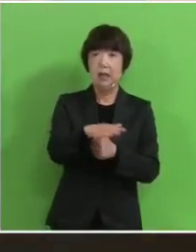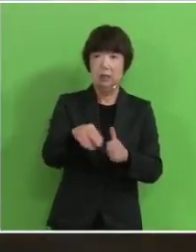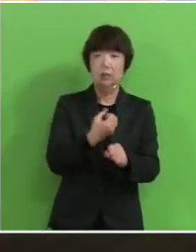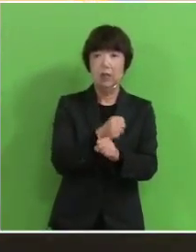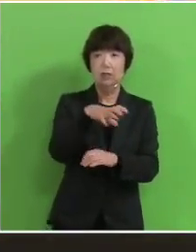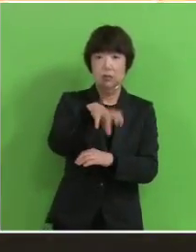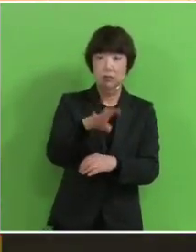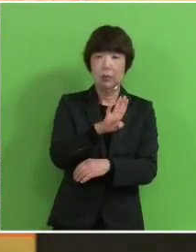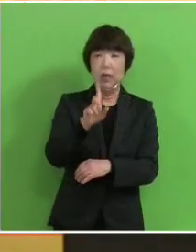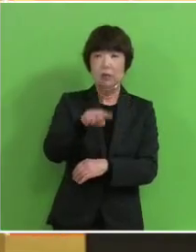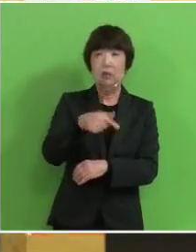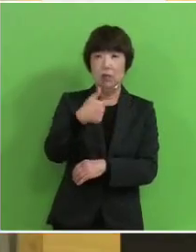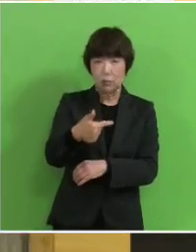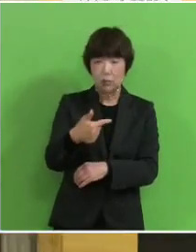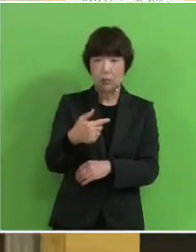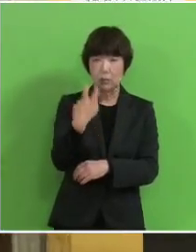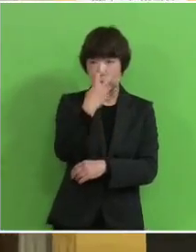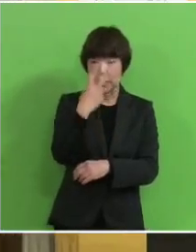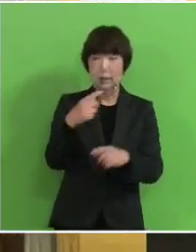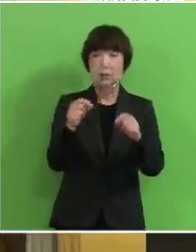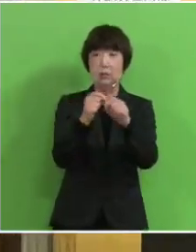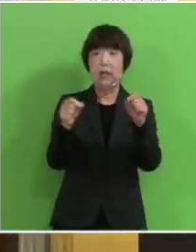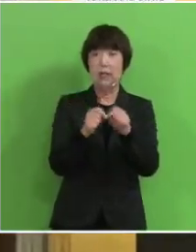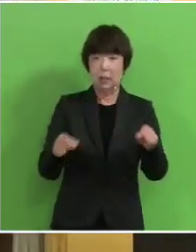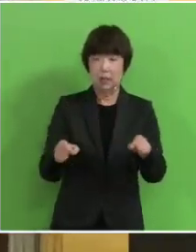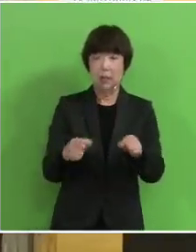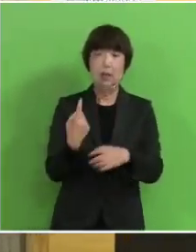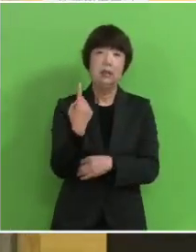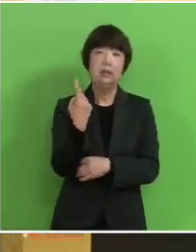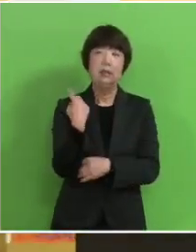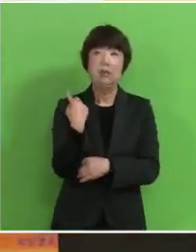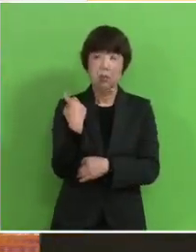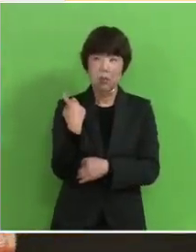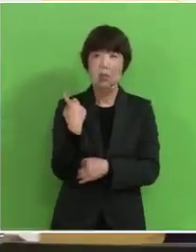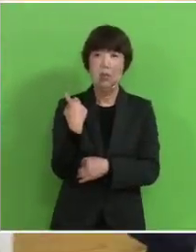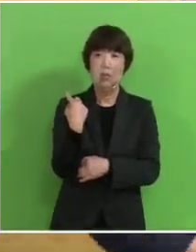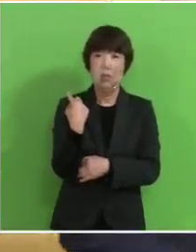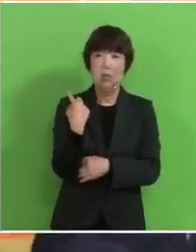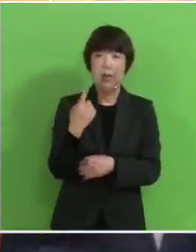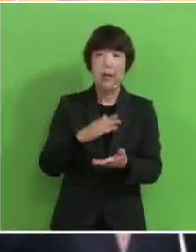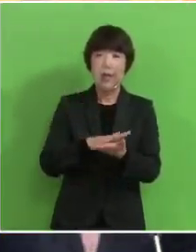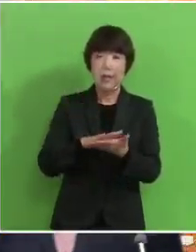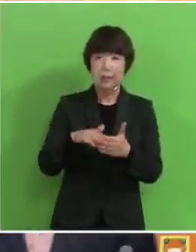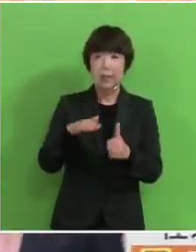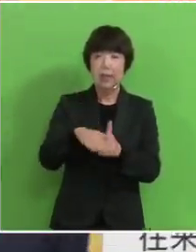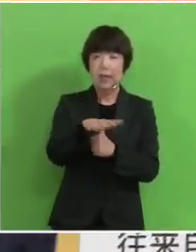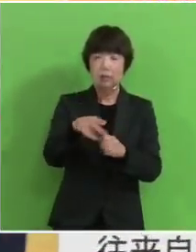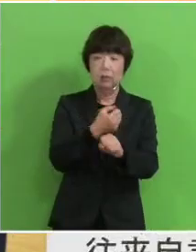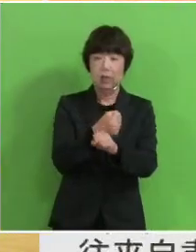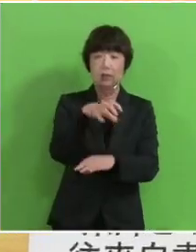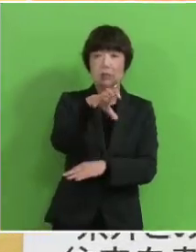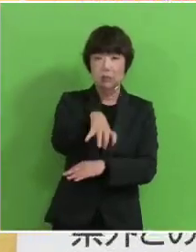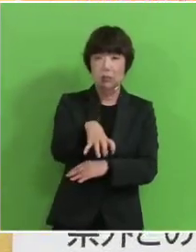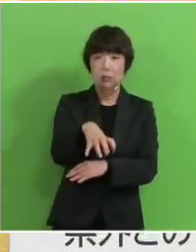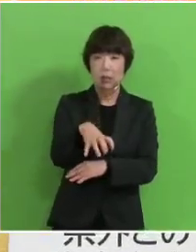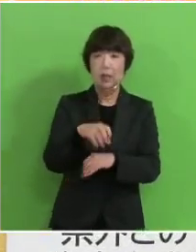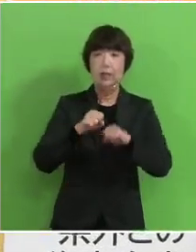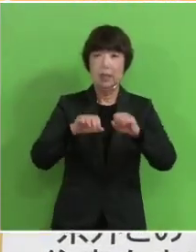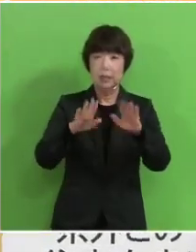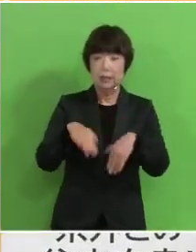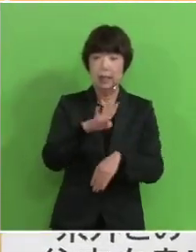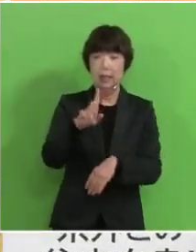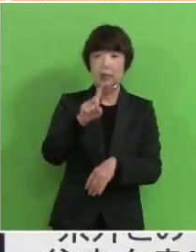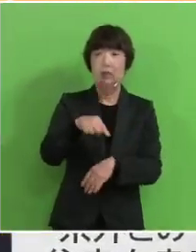結果でございます昨日衛生環境研究賞等が実施したゲノム